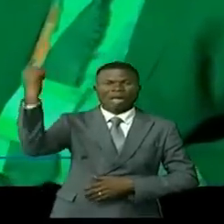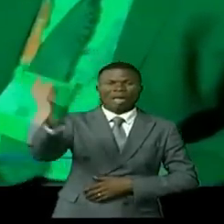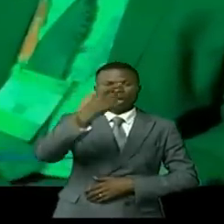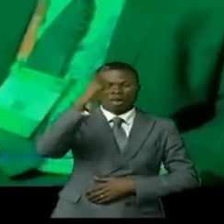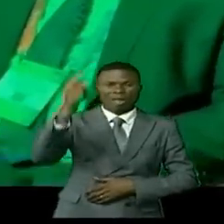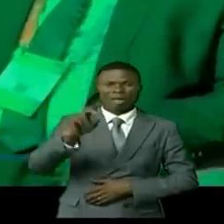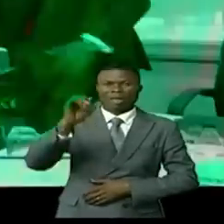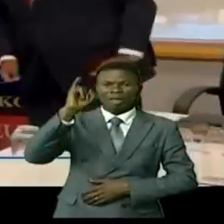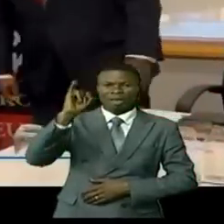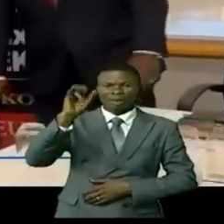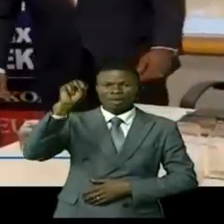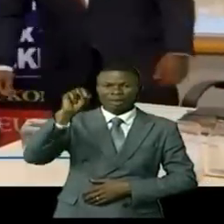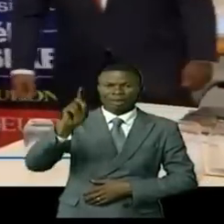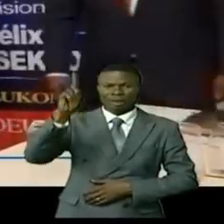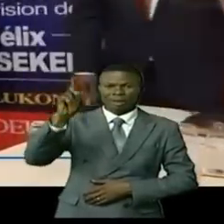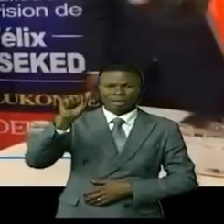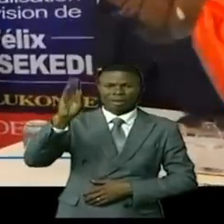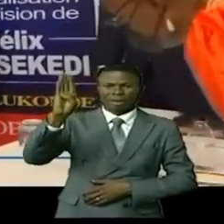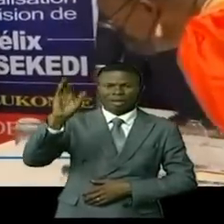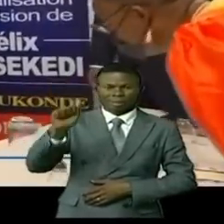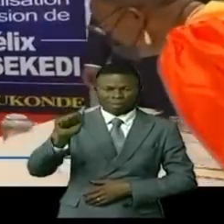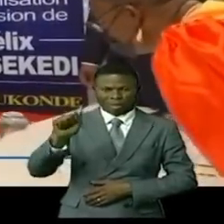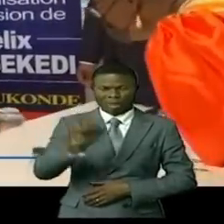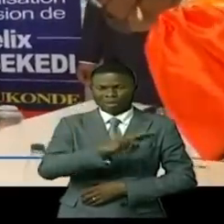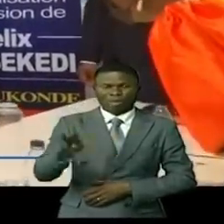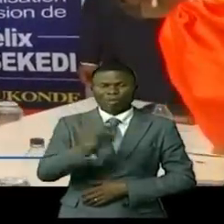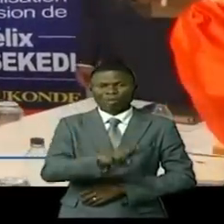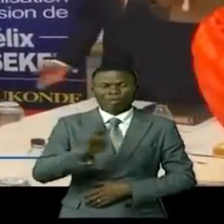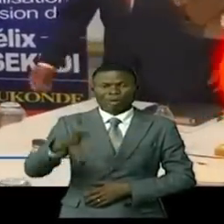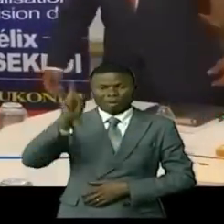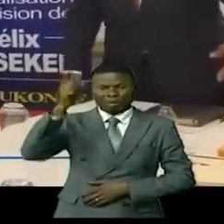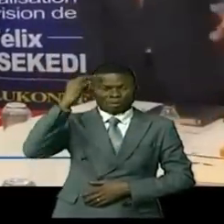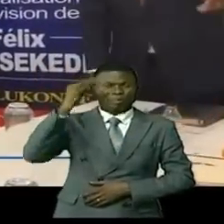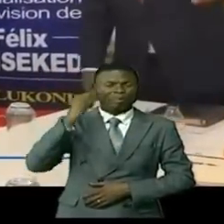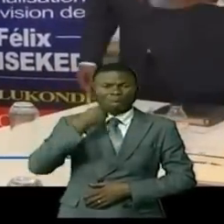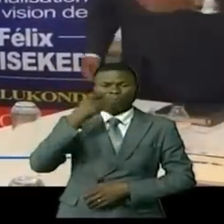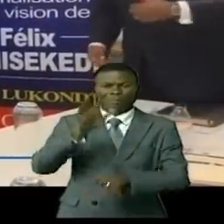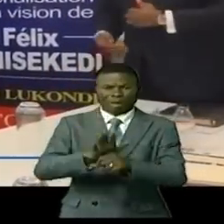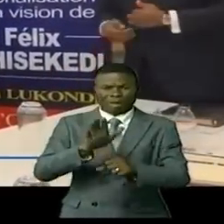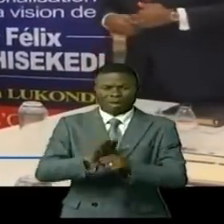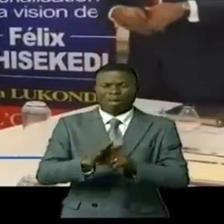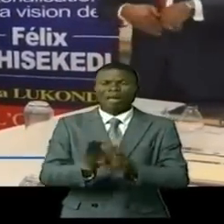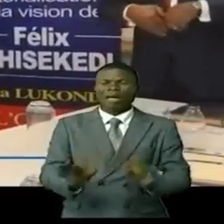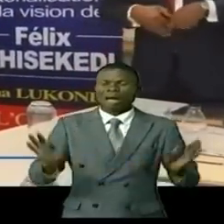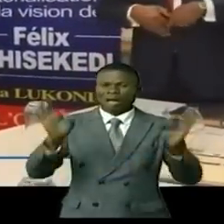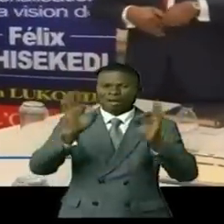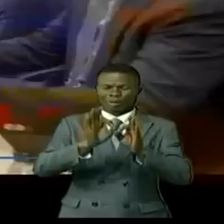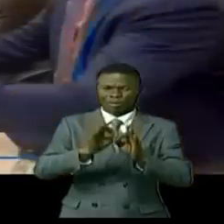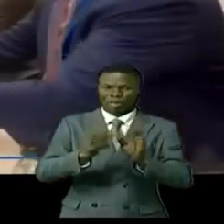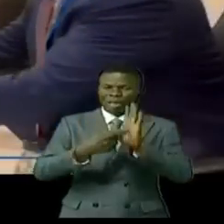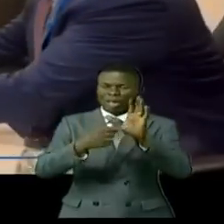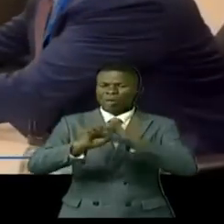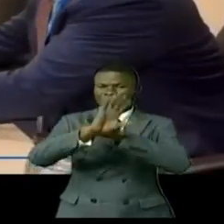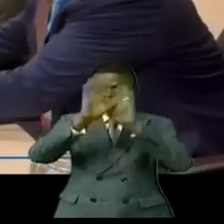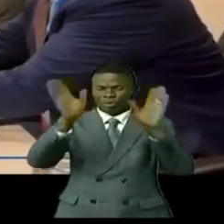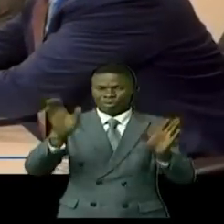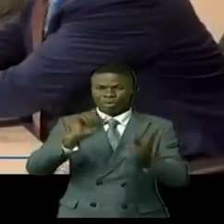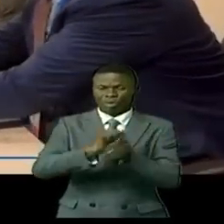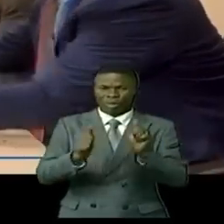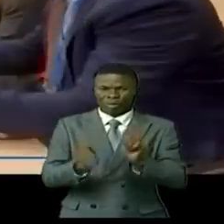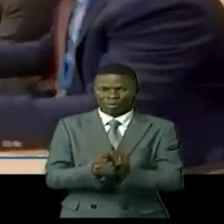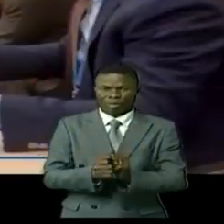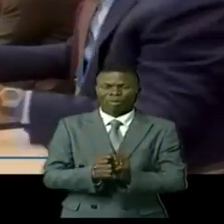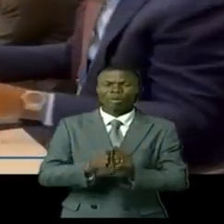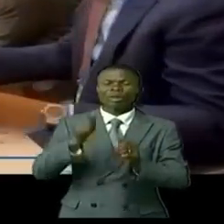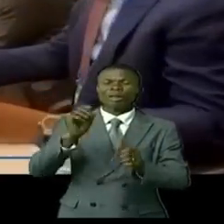d'Indaba 2022, où Jean-Michel Samalou Kondé King a insisté sur l'importance de la transparence dans des industries